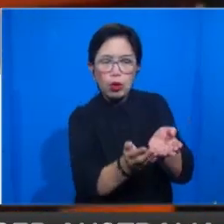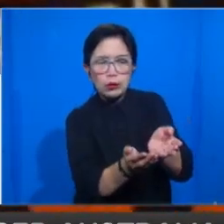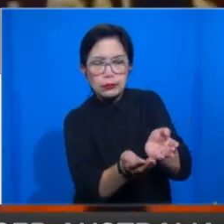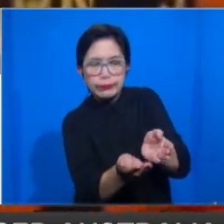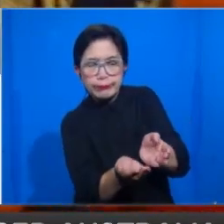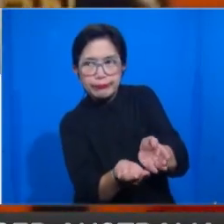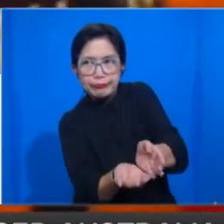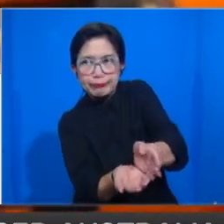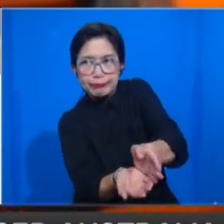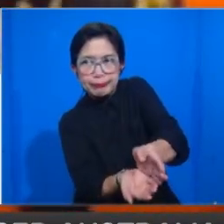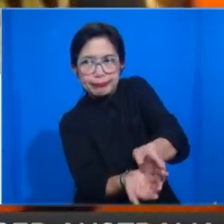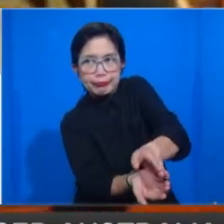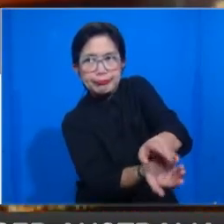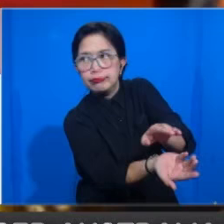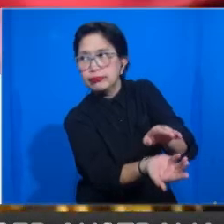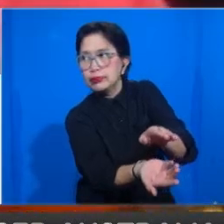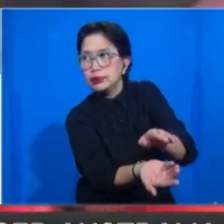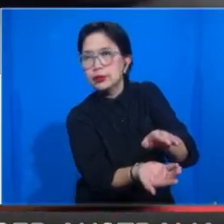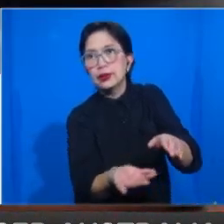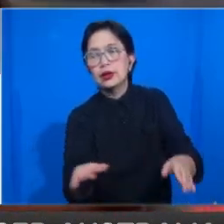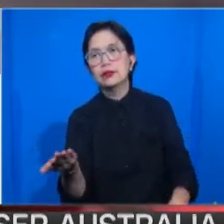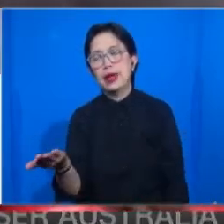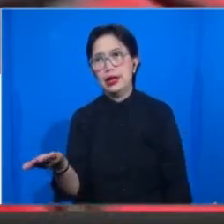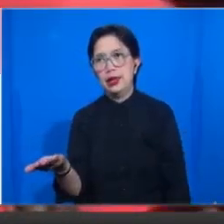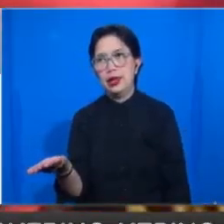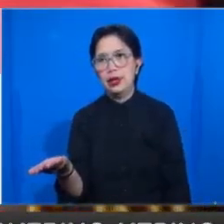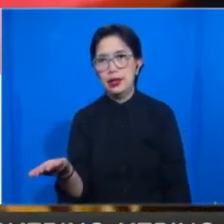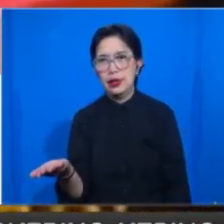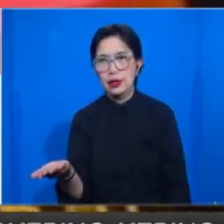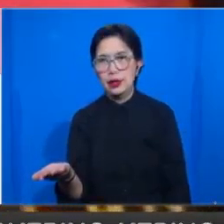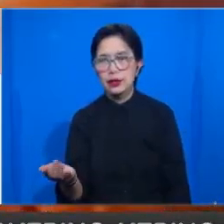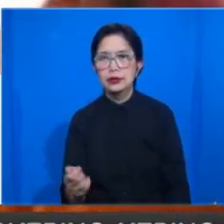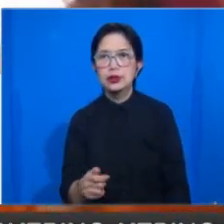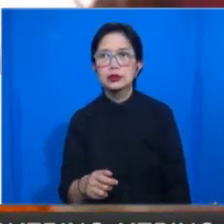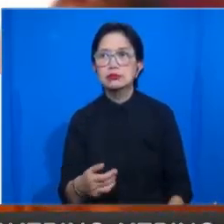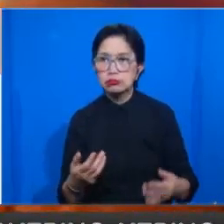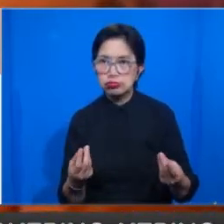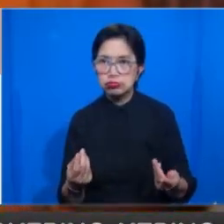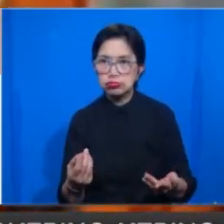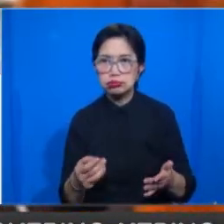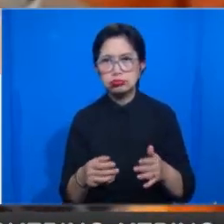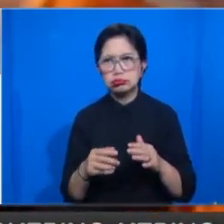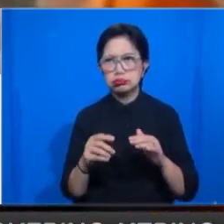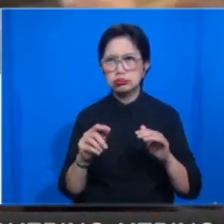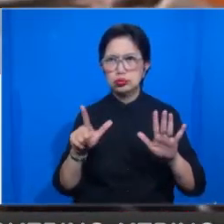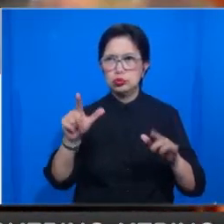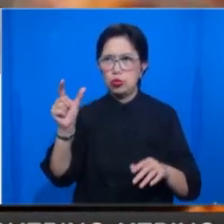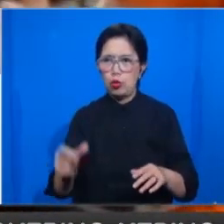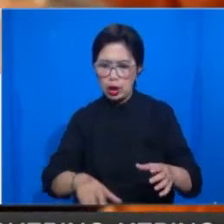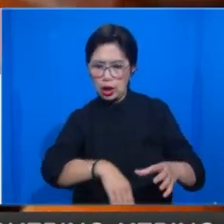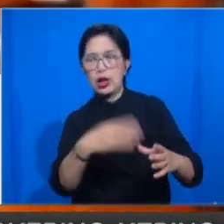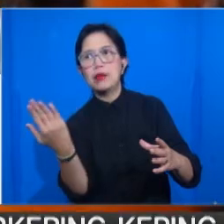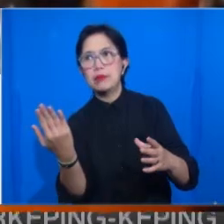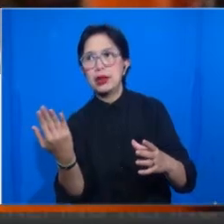bermesin. Namun di tengah perjalanan, perahu mereka dihantam ombak hingga 3 orang terlempar dari perahu dan hanyut. Beruntung salah